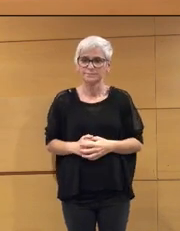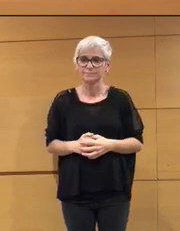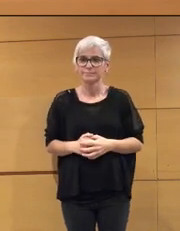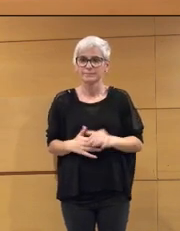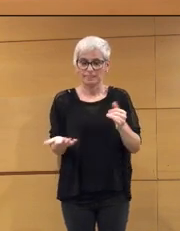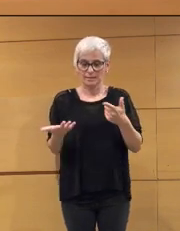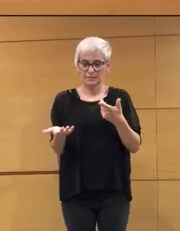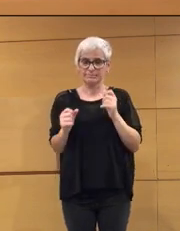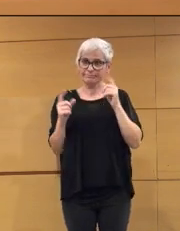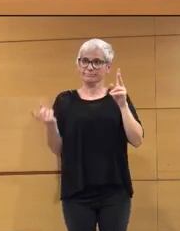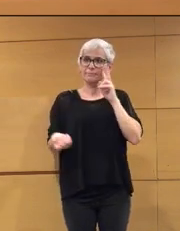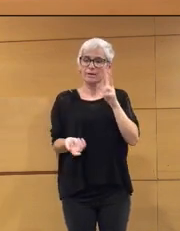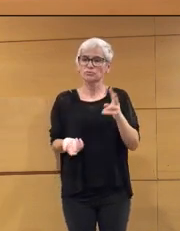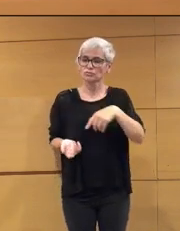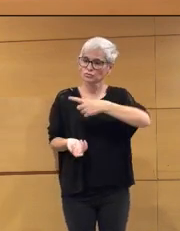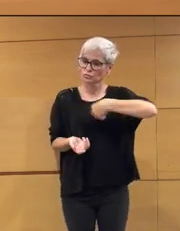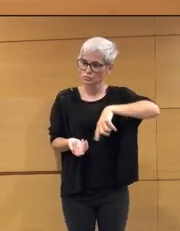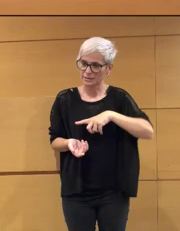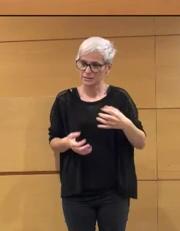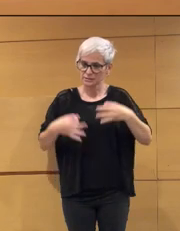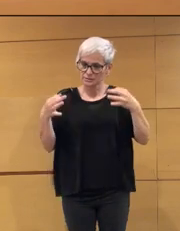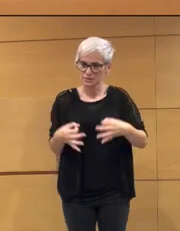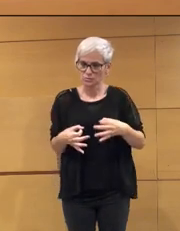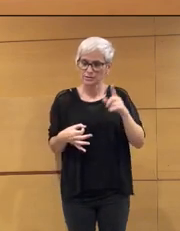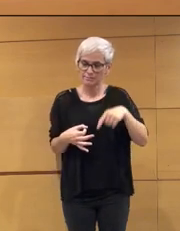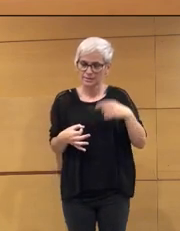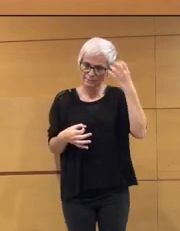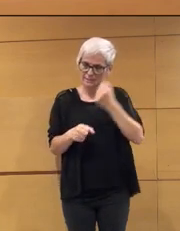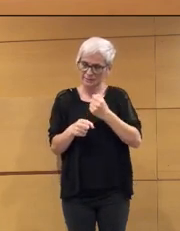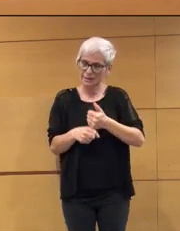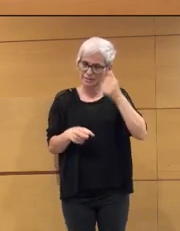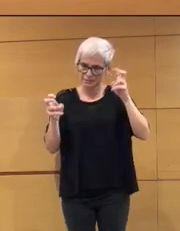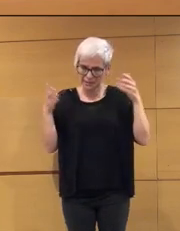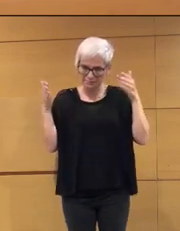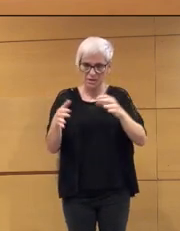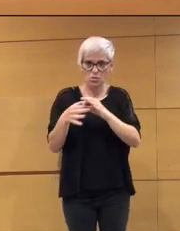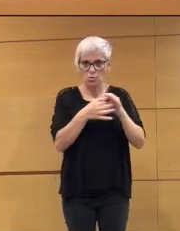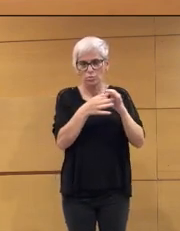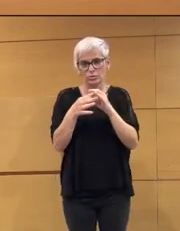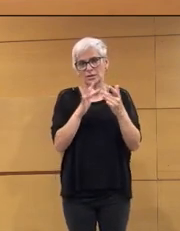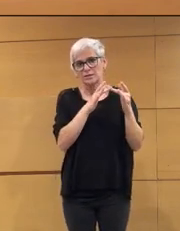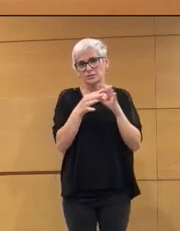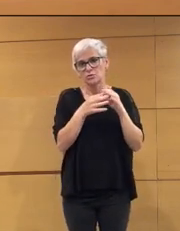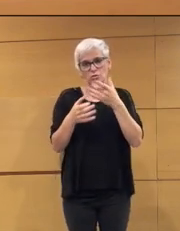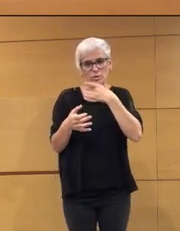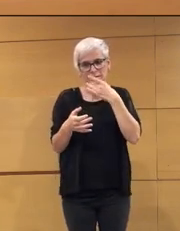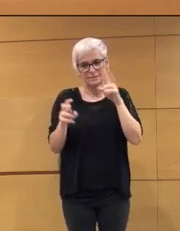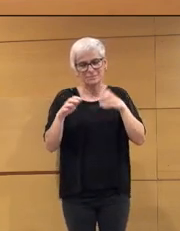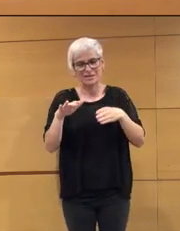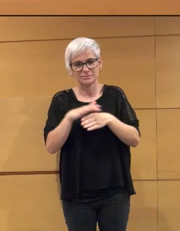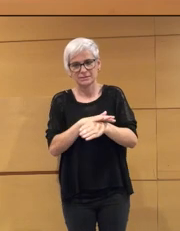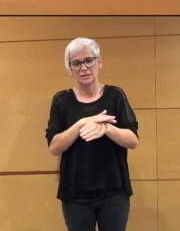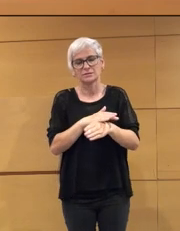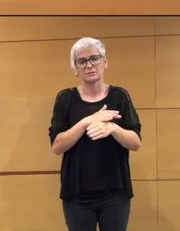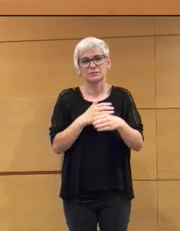I veus que nosaltres també segurament hem d'aprendre a treballar més en aquesta coordinació dels coneixements en accessibilitat i